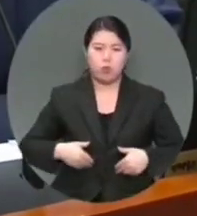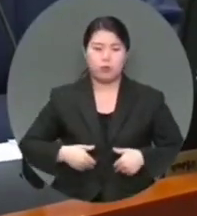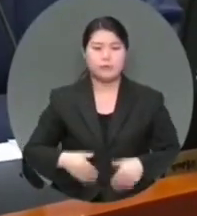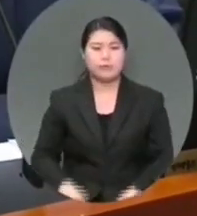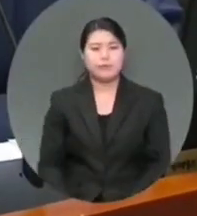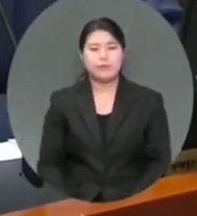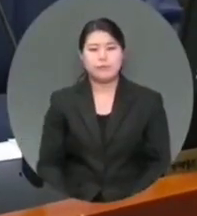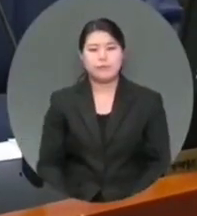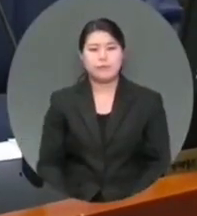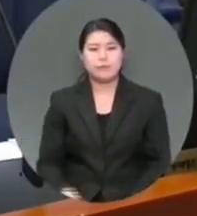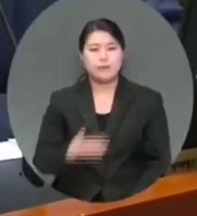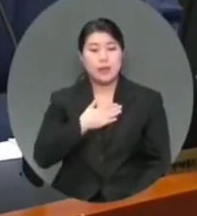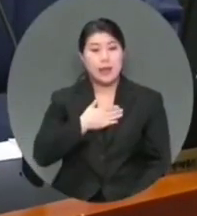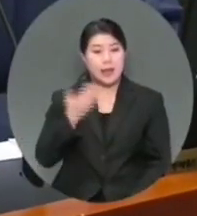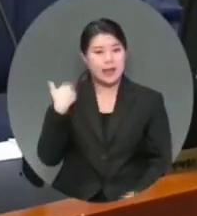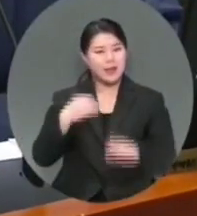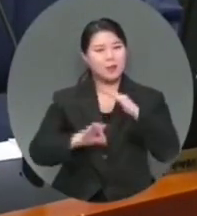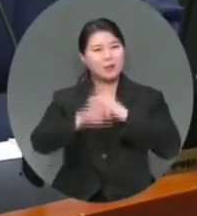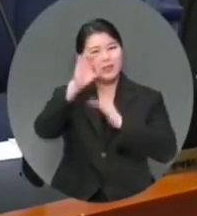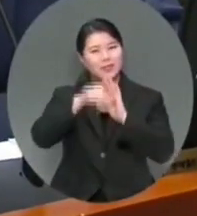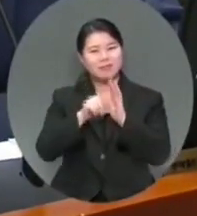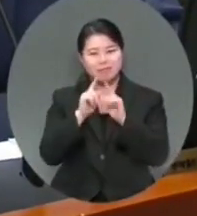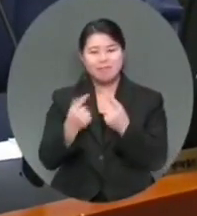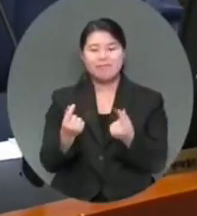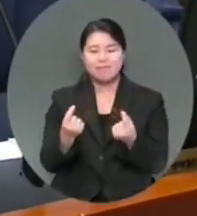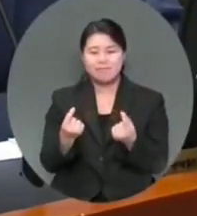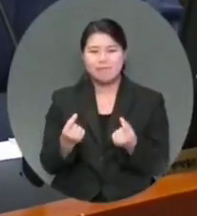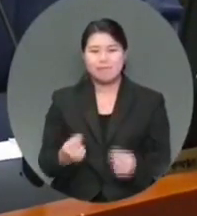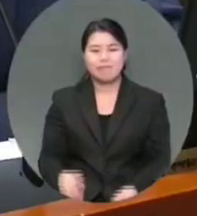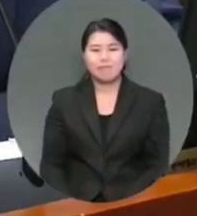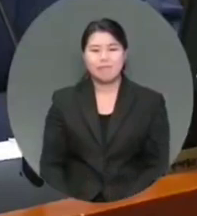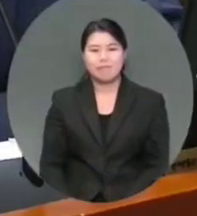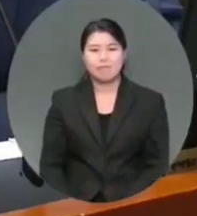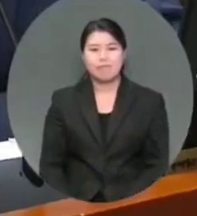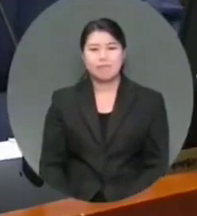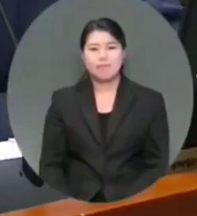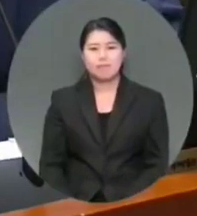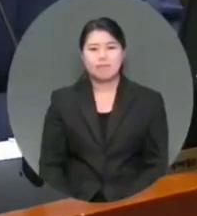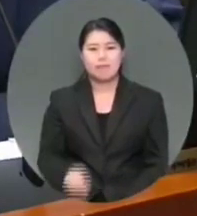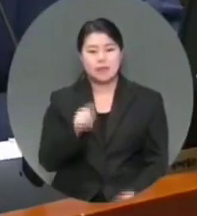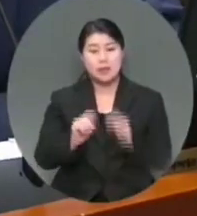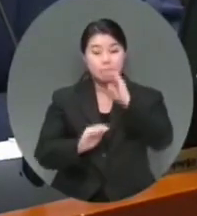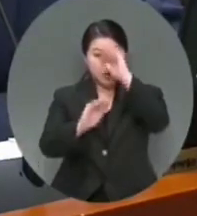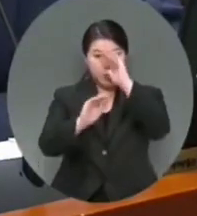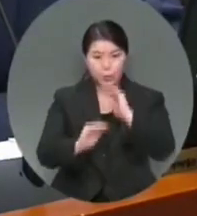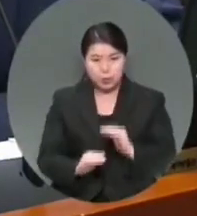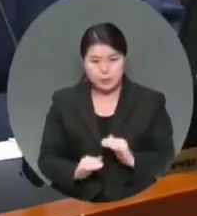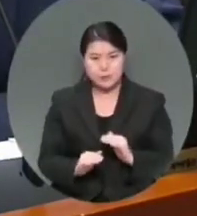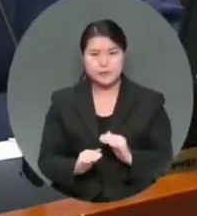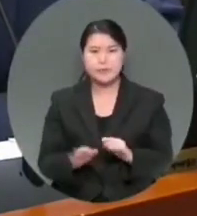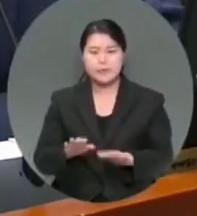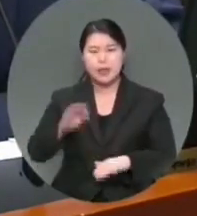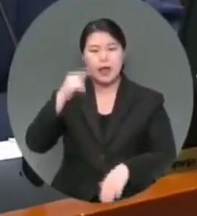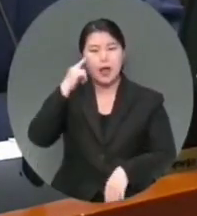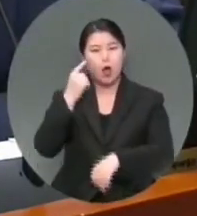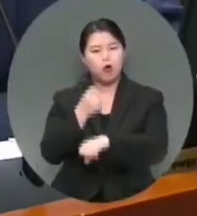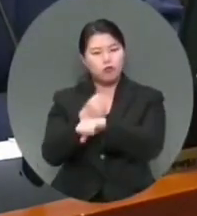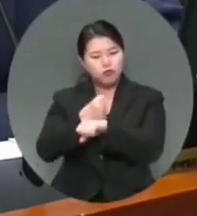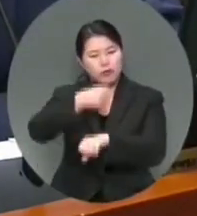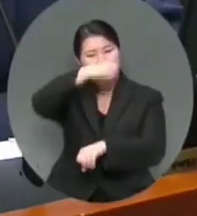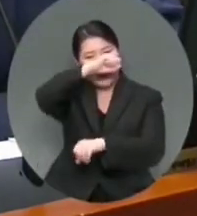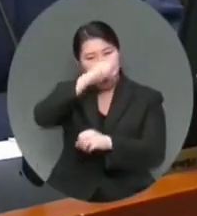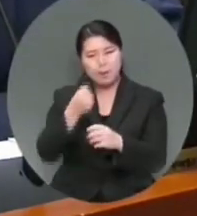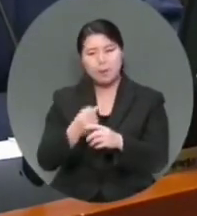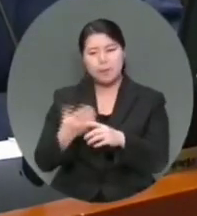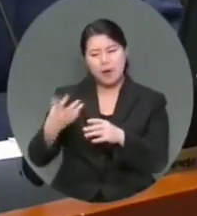오늘 아까 오전에도 몇 차례 발언을 통해서 말씀드렸는데 오전에 말씀드린 그런 것들이 이번에 R&D 예산